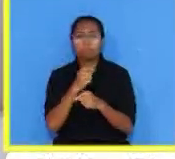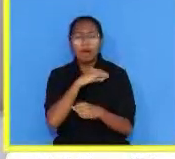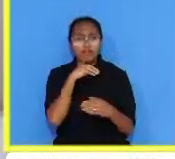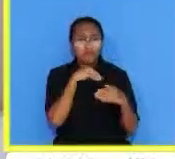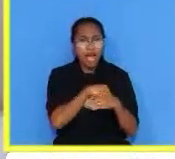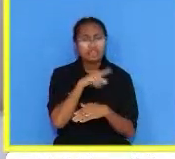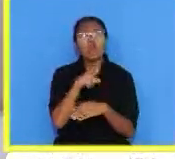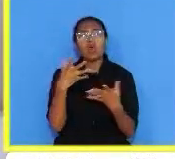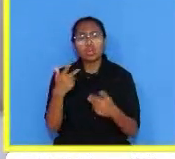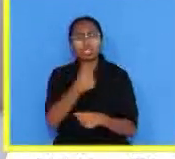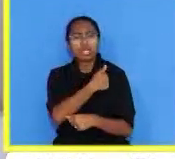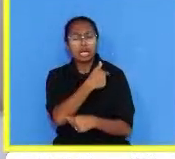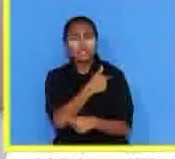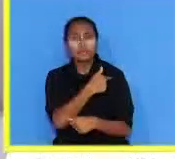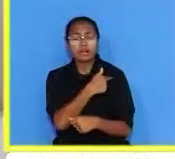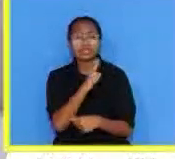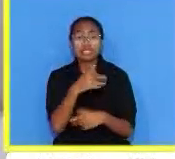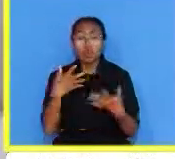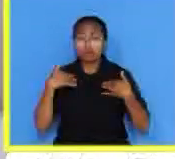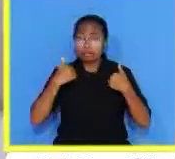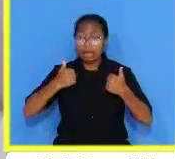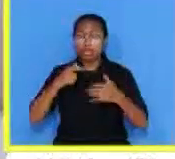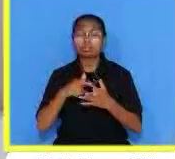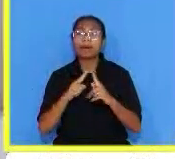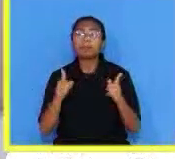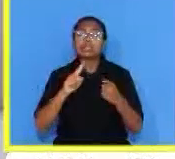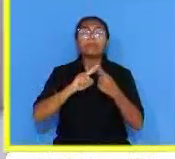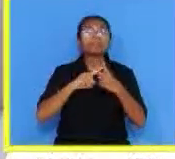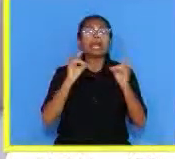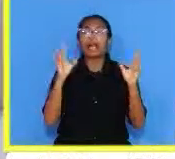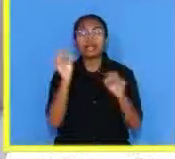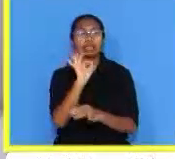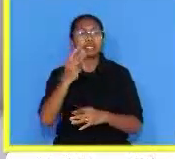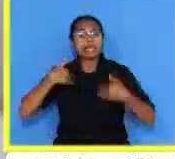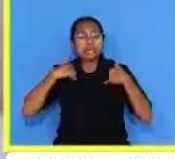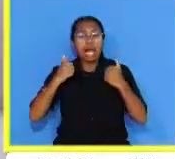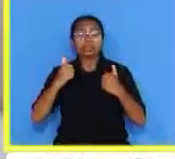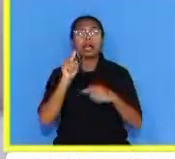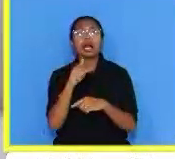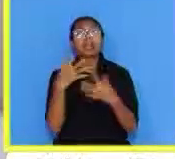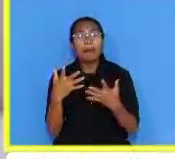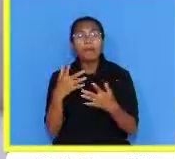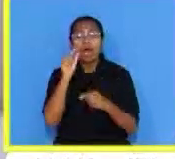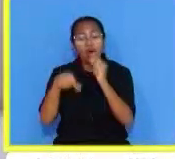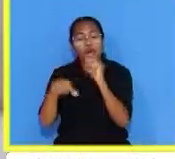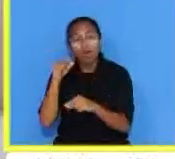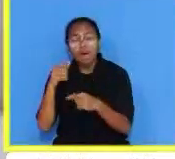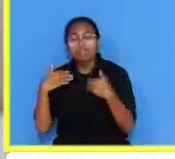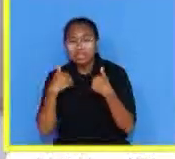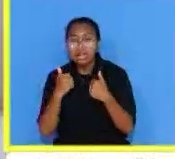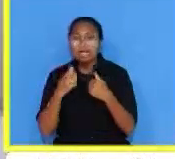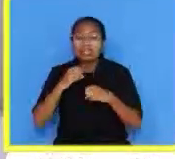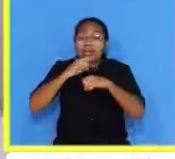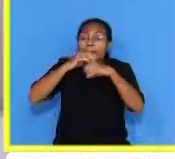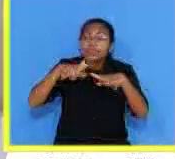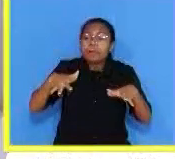yang divaksin, hanya kita yang sehat, sementara sekeliling kita tidak. Karena orang lain akan menjadi sumber penularan bagi kita